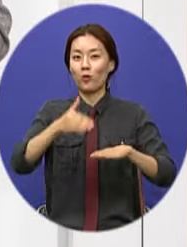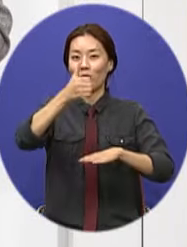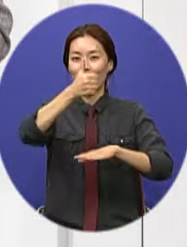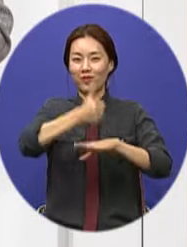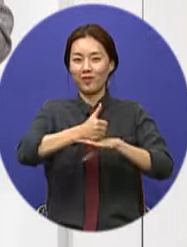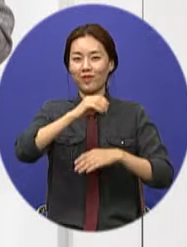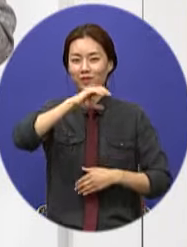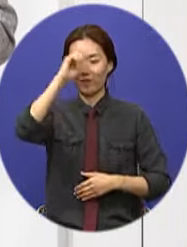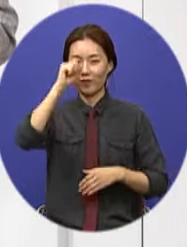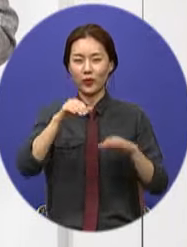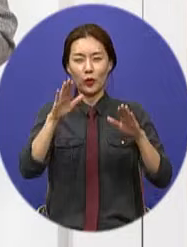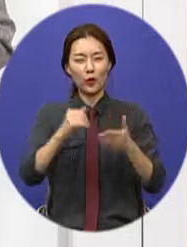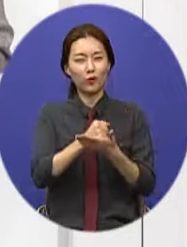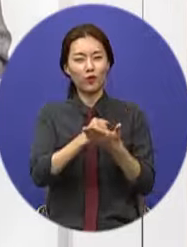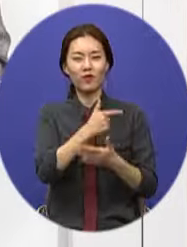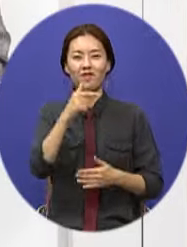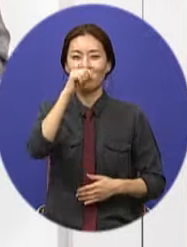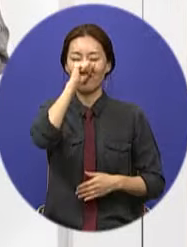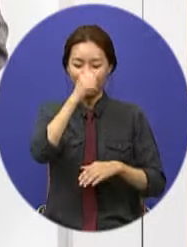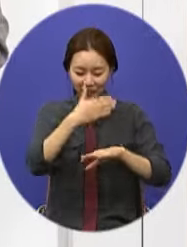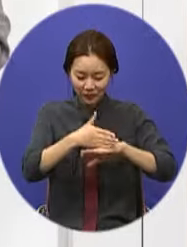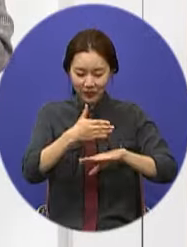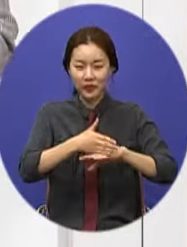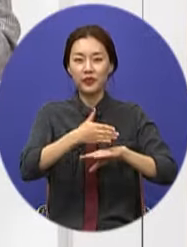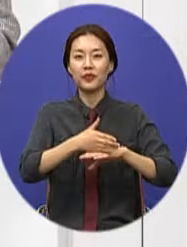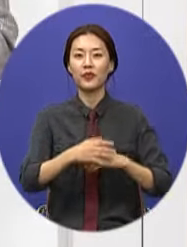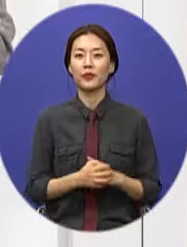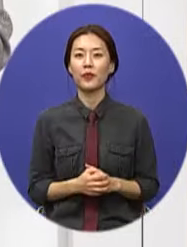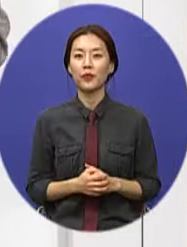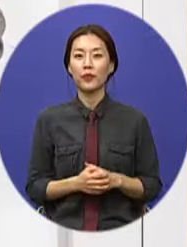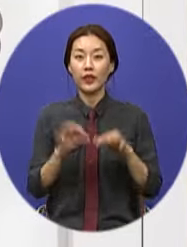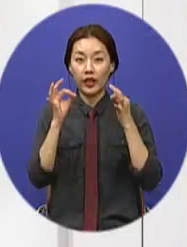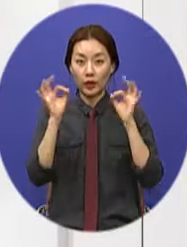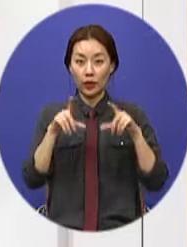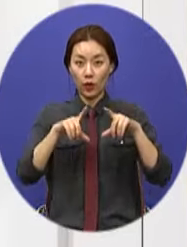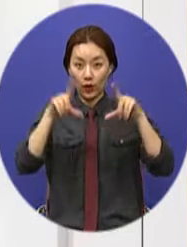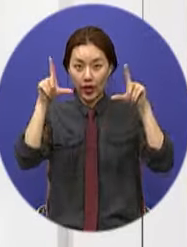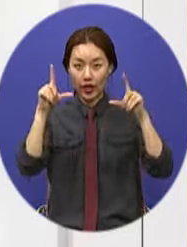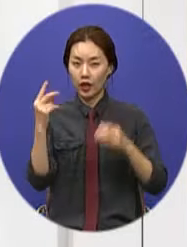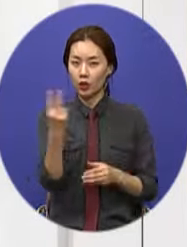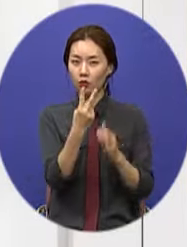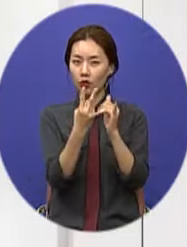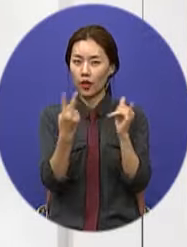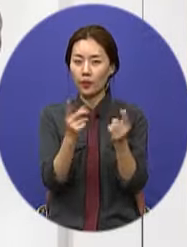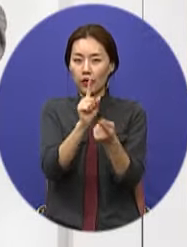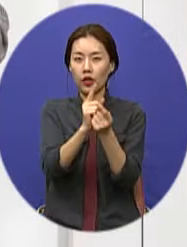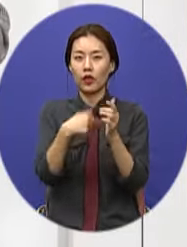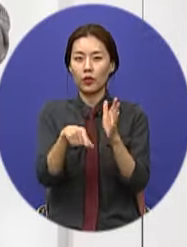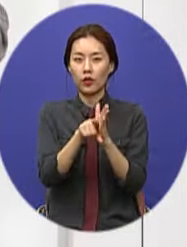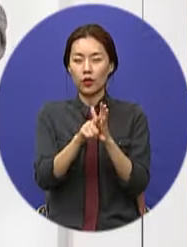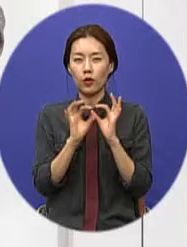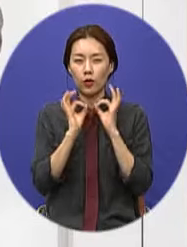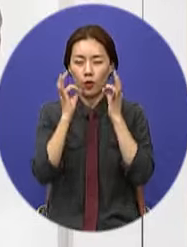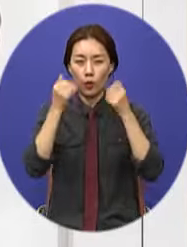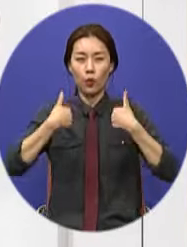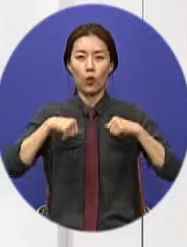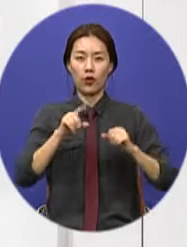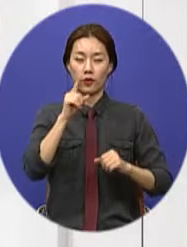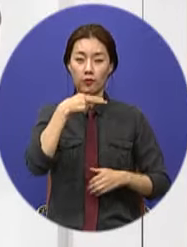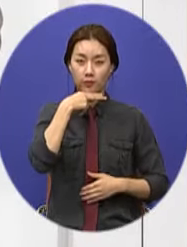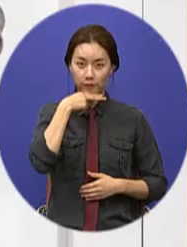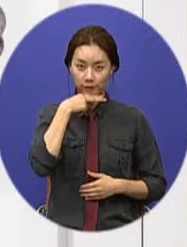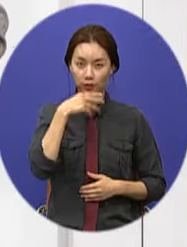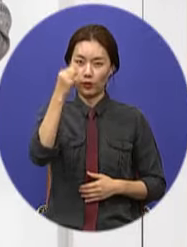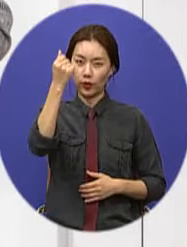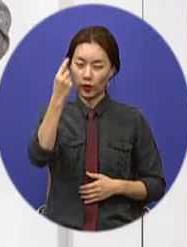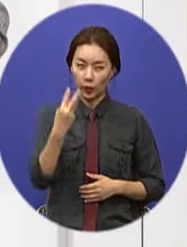굉장히 좋은 것 같네요. 아유, 아유, 너무 감사합니다. 예, 감사합니다. 어머니, 감사합니다. 금요일에 MC들을 만나시려고 또 포기하지 않으시고 여러